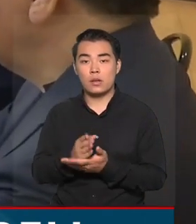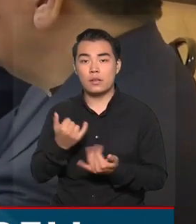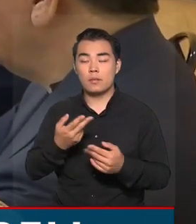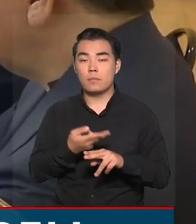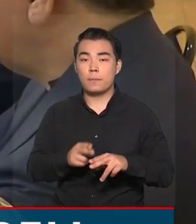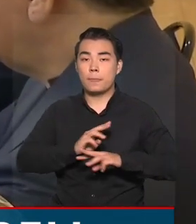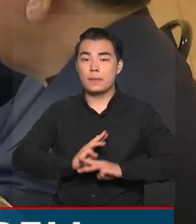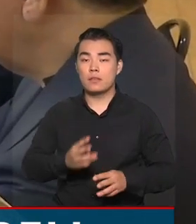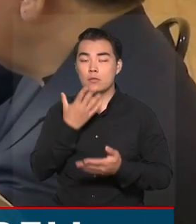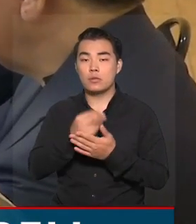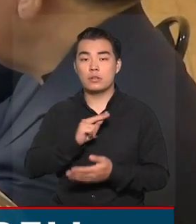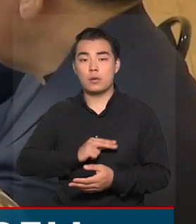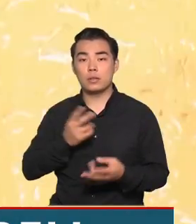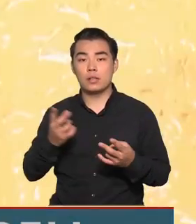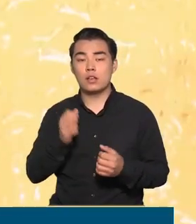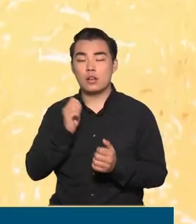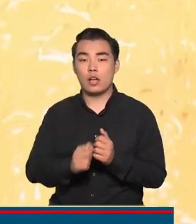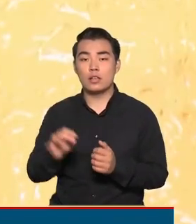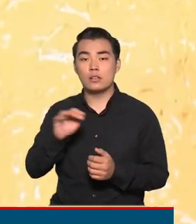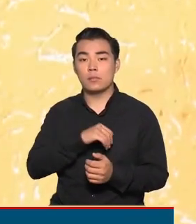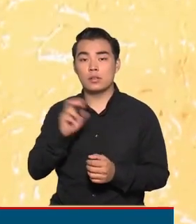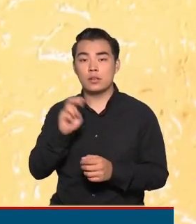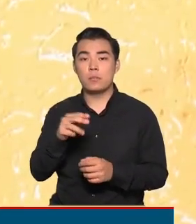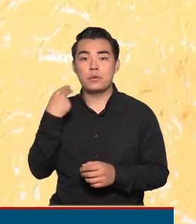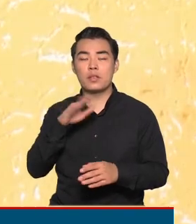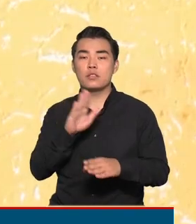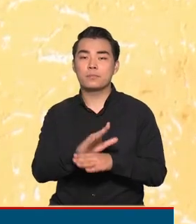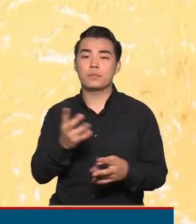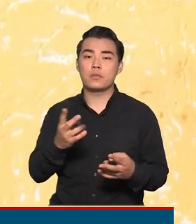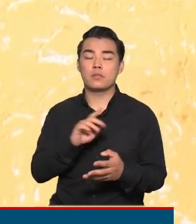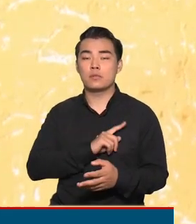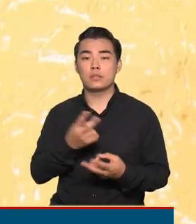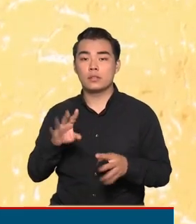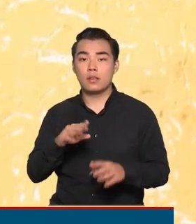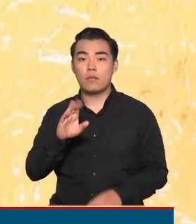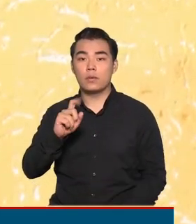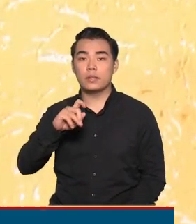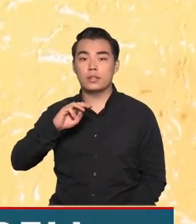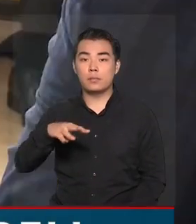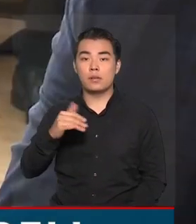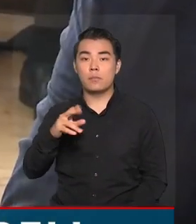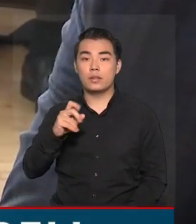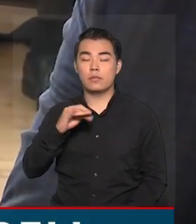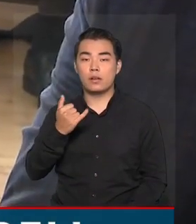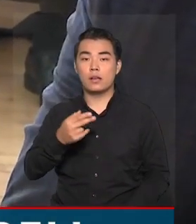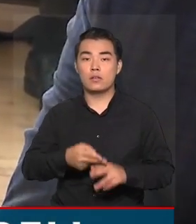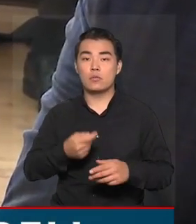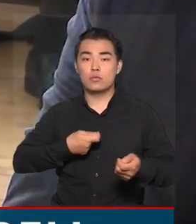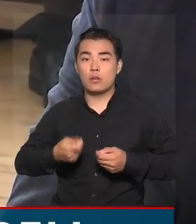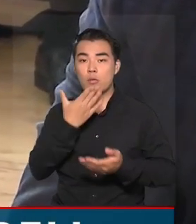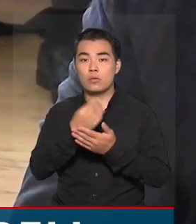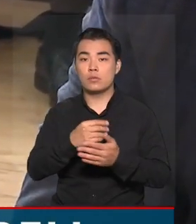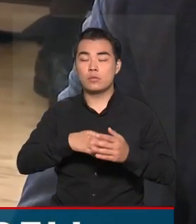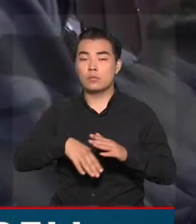тәсілдерін білу керек. Президент әр оқиға сайын келіп тапсырма береді деп күтіп отыруға болмайды. Вадим Борисович Басинге кәсіпорынды басқаруды өз қолына